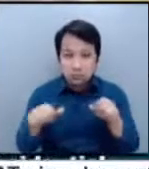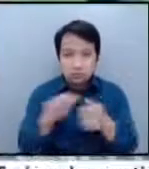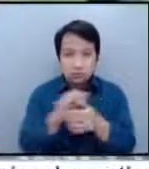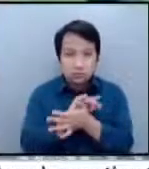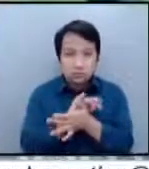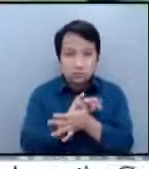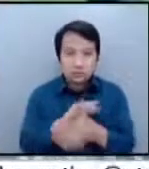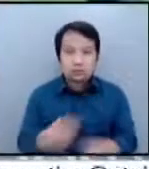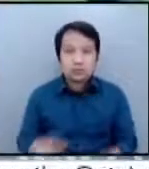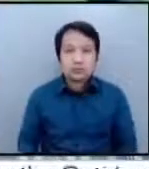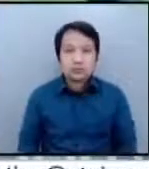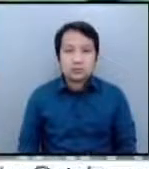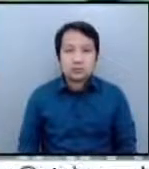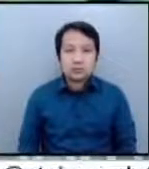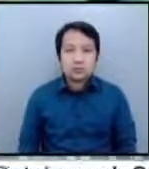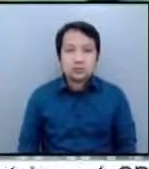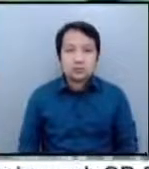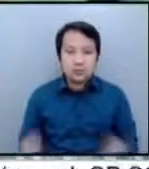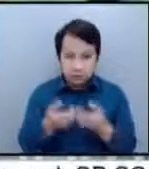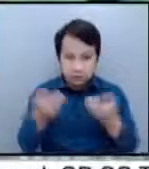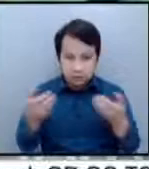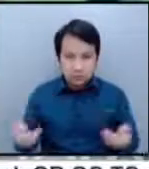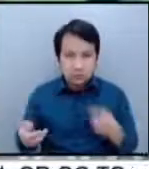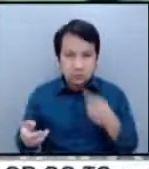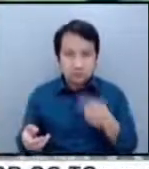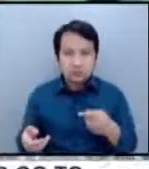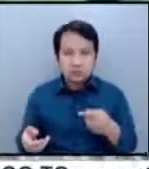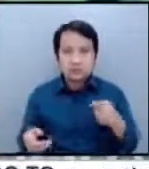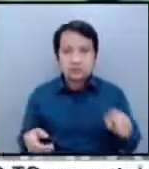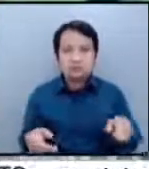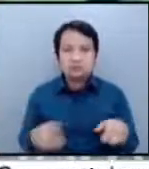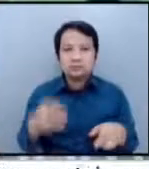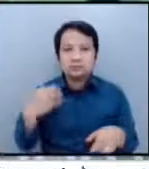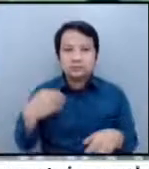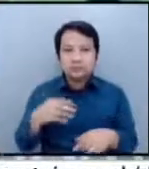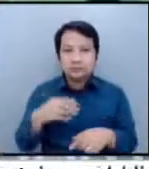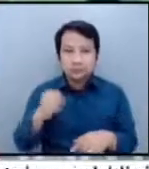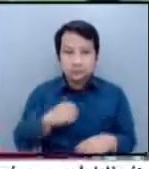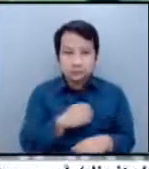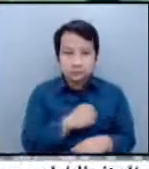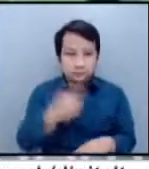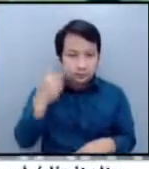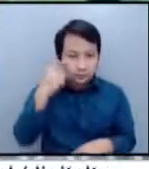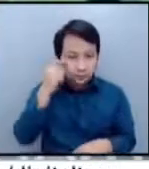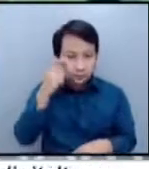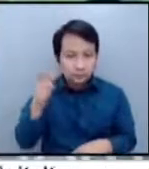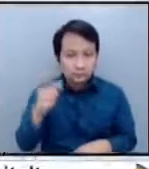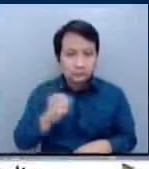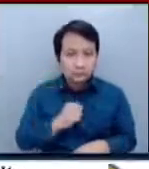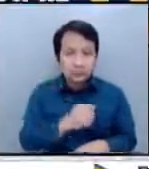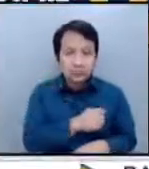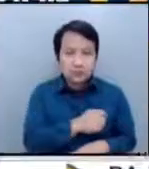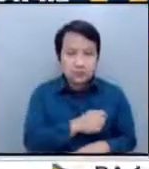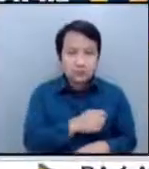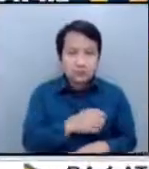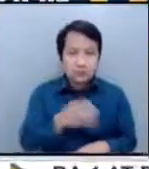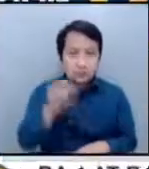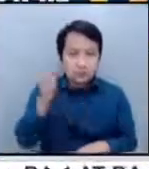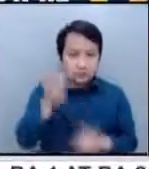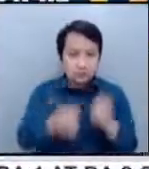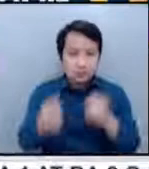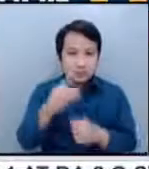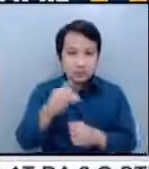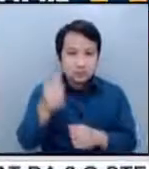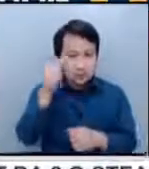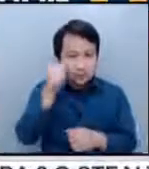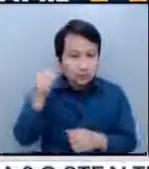COVID-19. Sa hiwalay na pahayag naman ng isa pang kumakandidato sa pagkapangulo na si Senator Panfilo Lacson, ipinunto niyang kulang